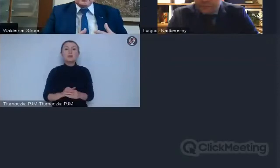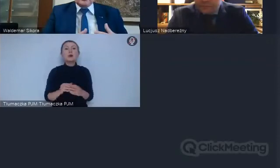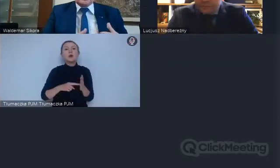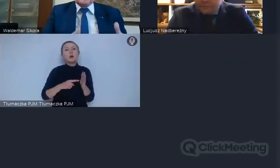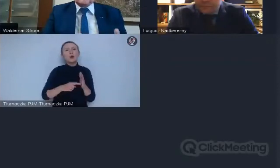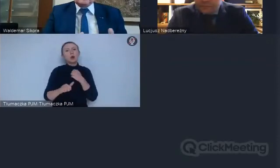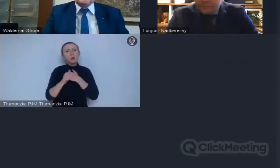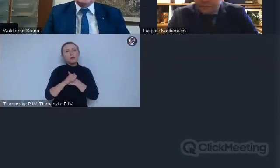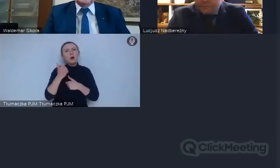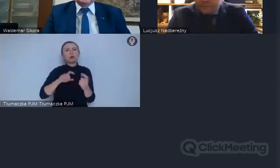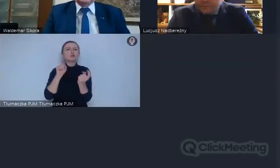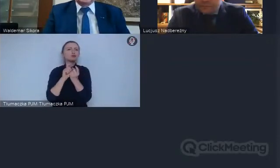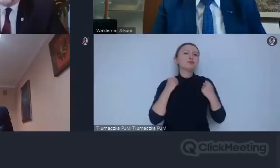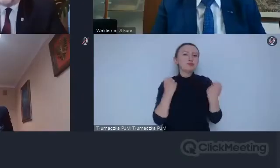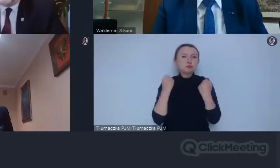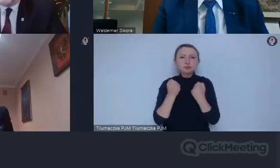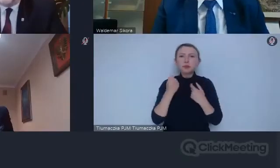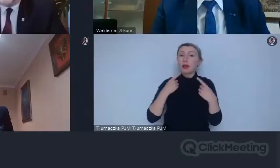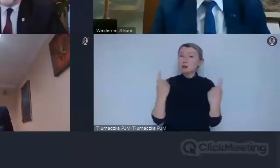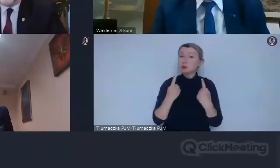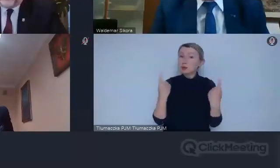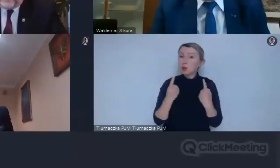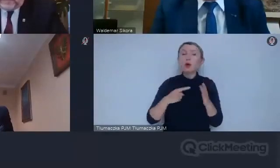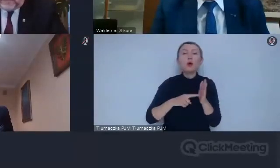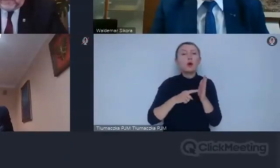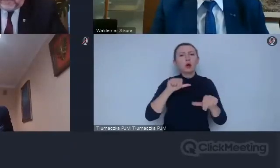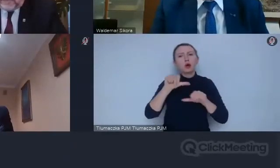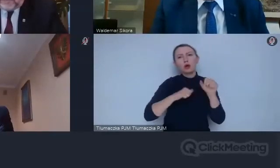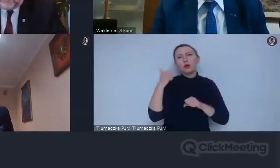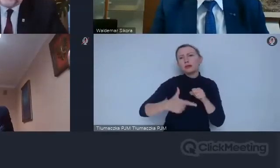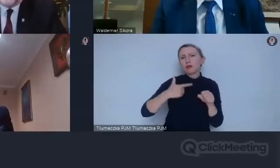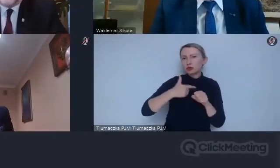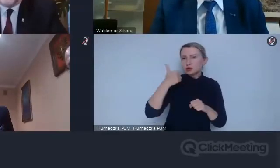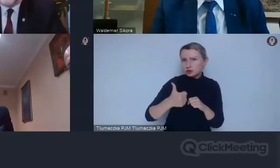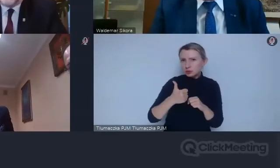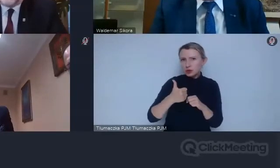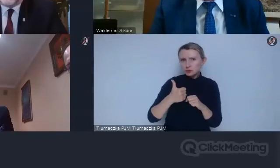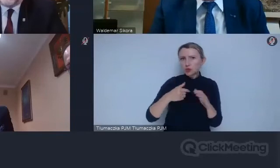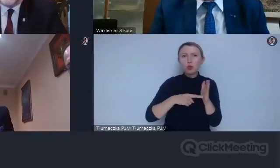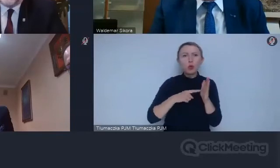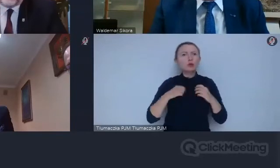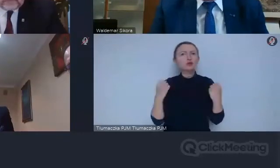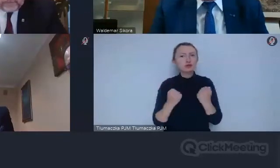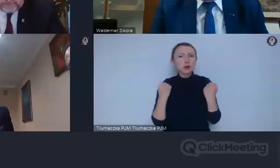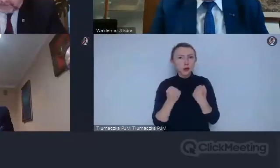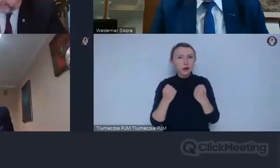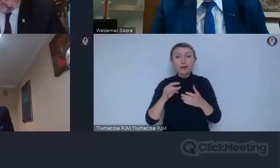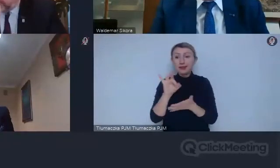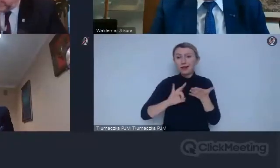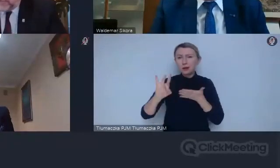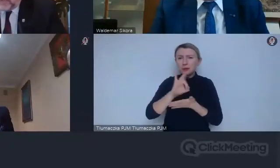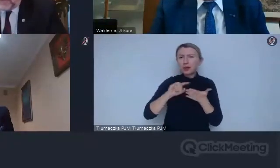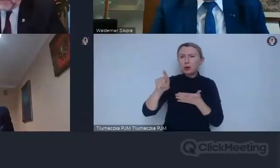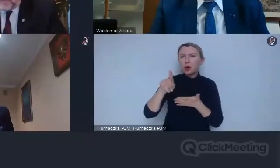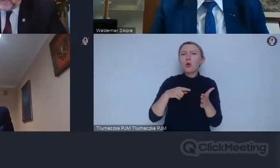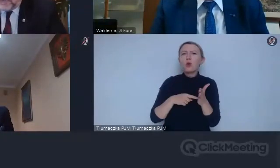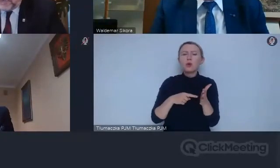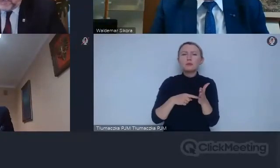jakby przeciwdziałanie tej sytuacji, to jest rok 21, szczególnie działania naszej gminy w